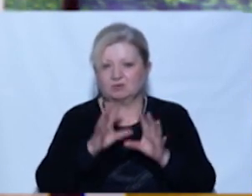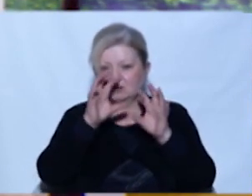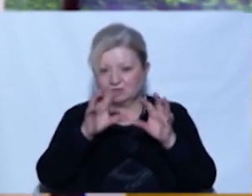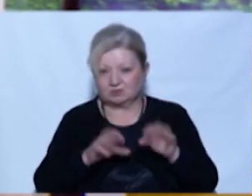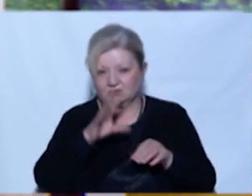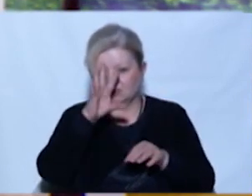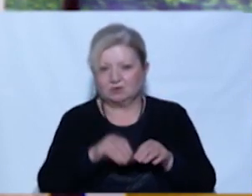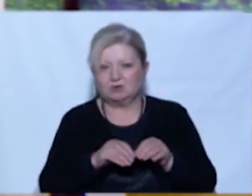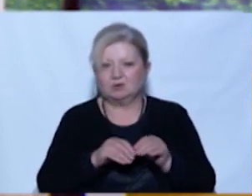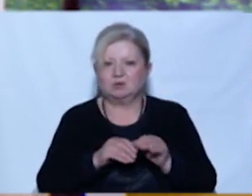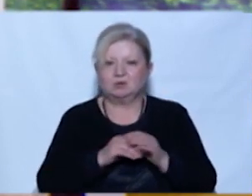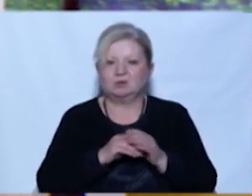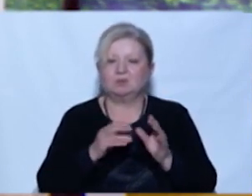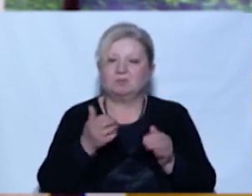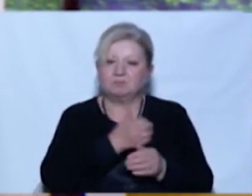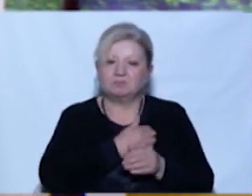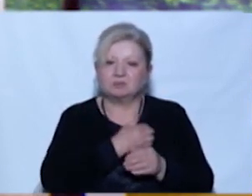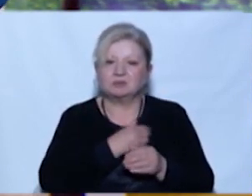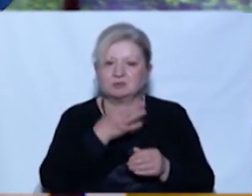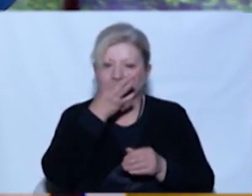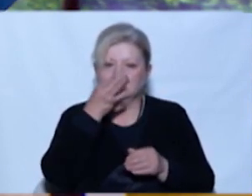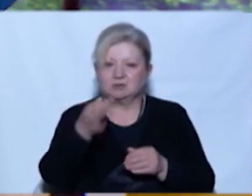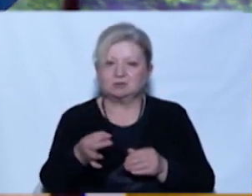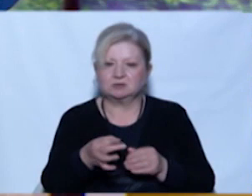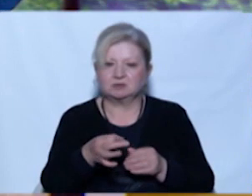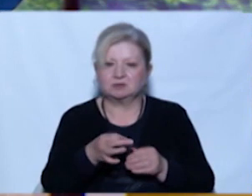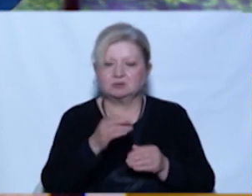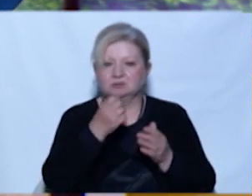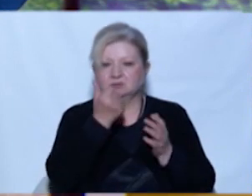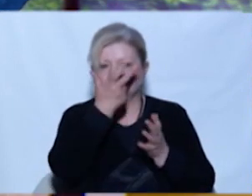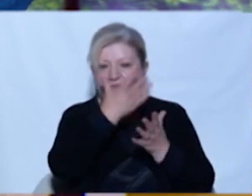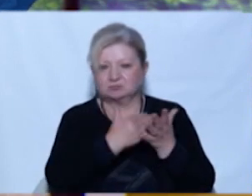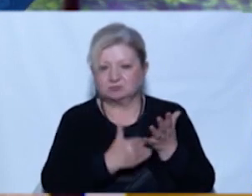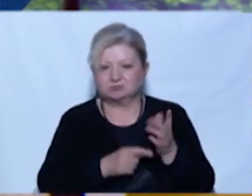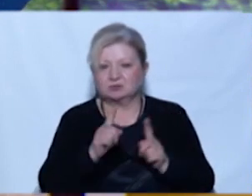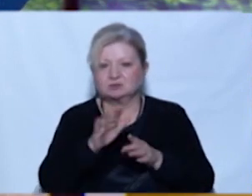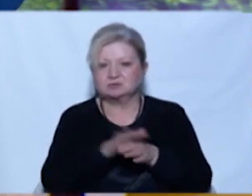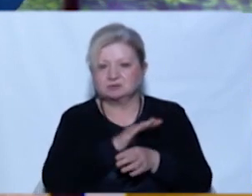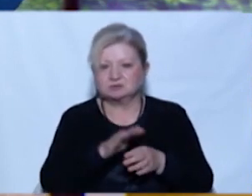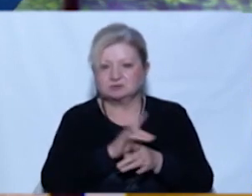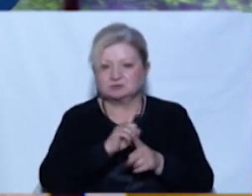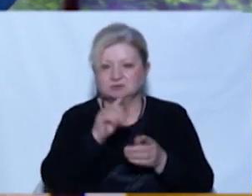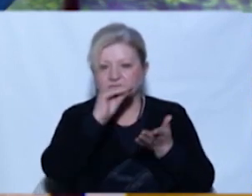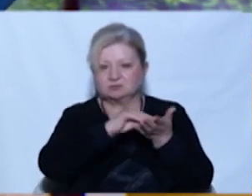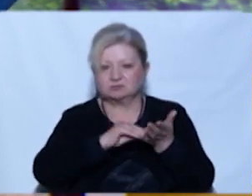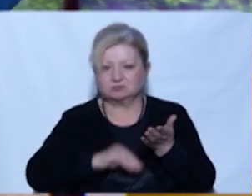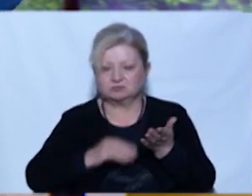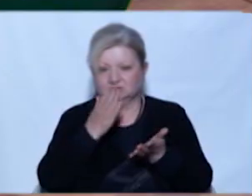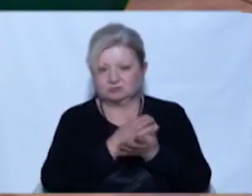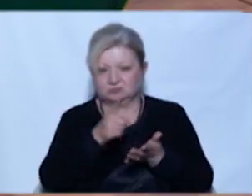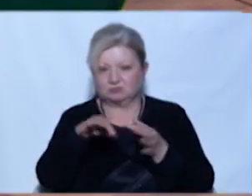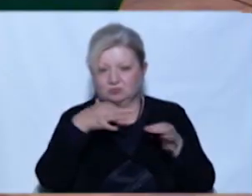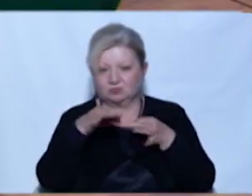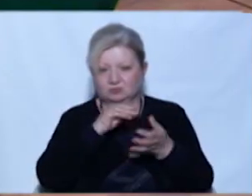magram minda gitkhrat chamogitvalot is siketheebi rats am purtslebze